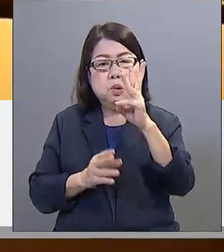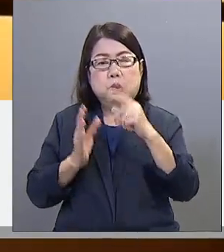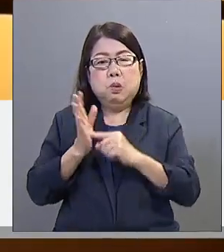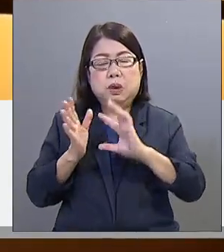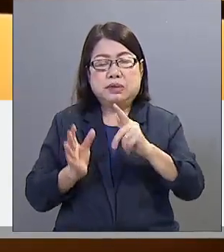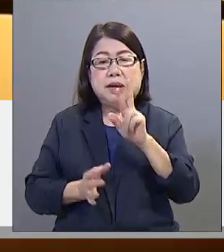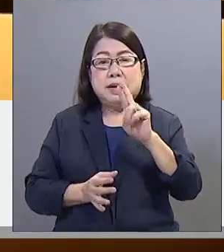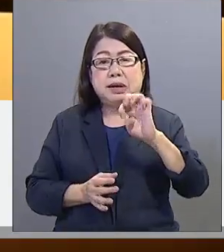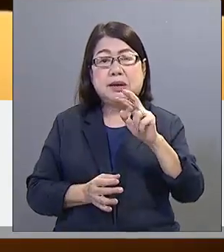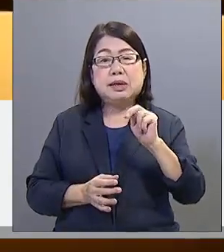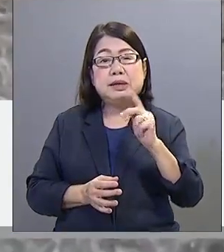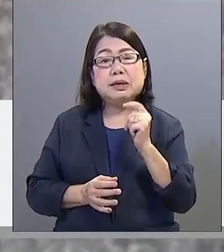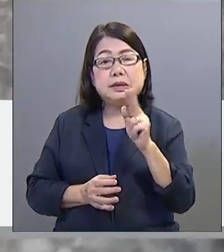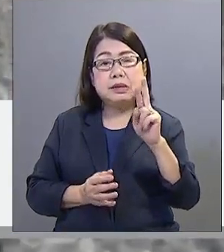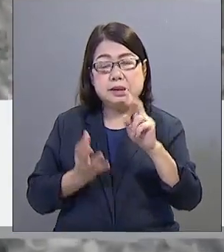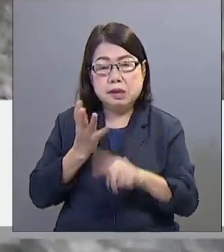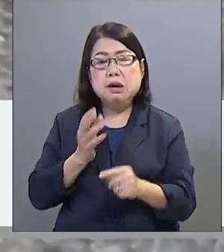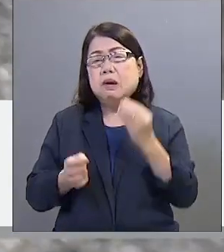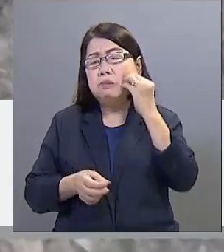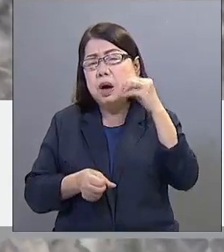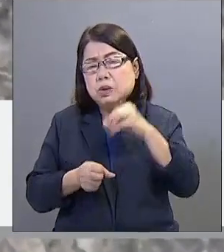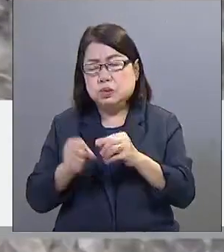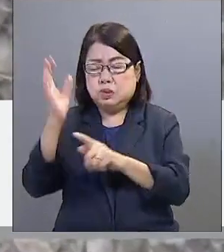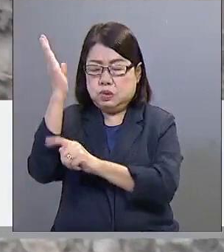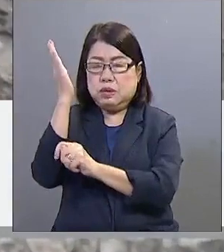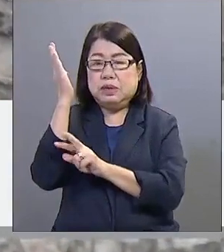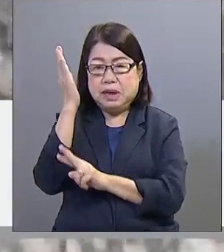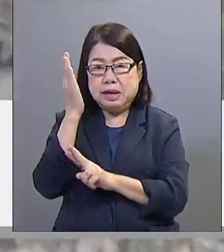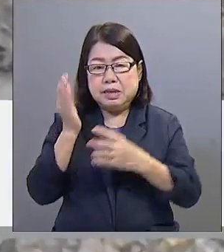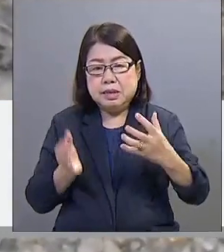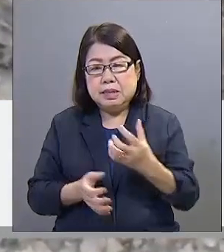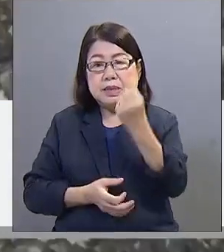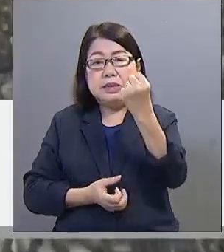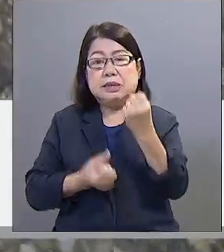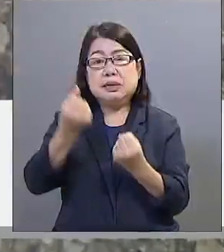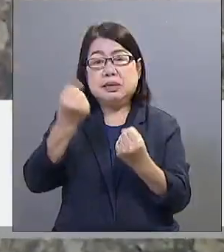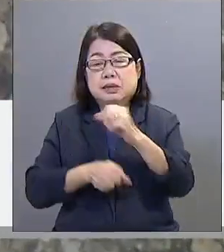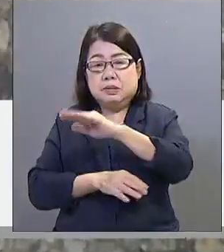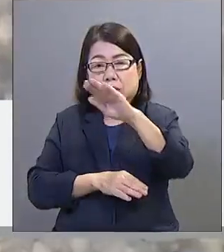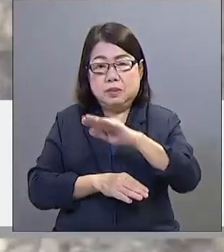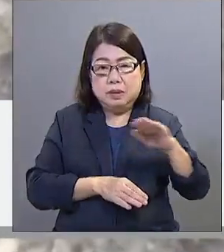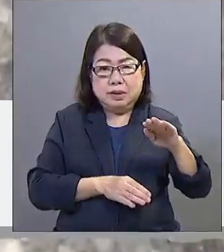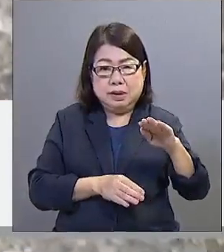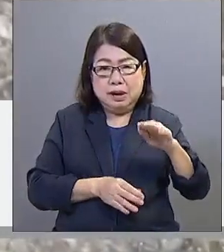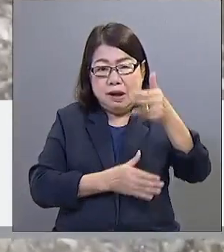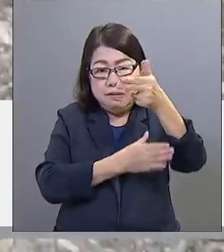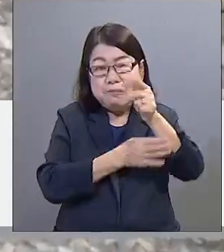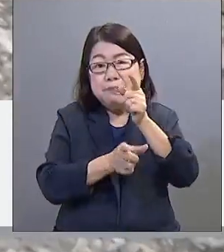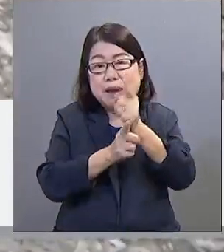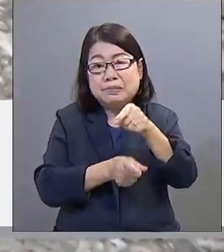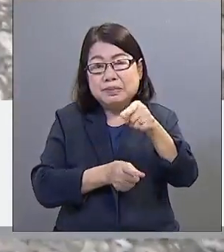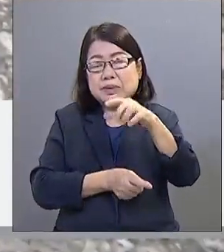สนิทชาวอำเภอห้วยยอดจังหวัดตรังยึดรถยนต์กระบะ Toyota Hiluxตอนครึ่งสีบรอนซ์ที่คนร้ายใช้ก่อเหตุได้ด้วยค่ะ